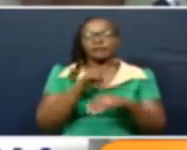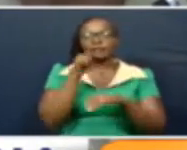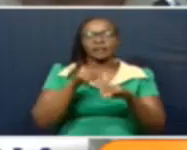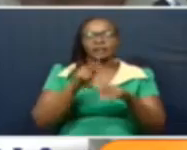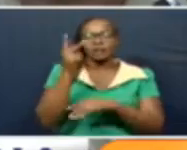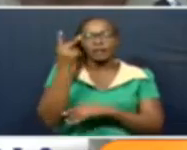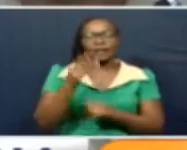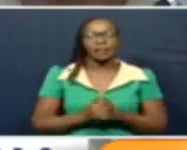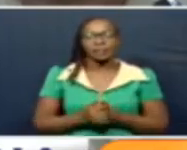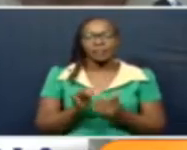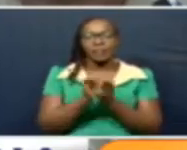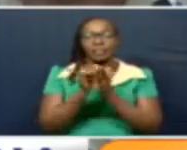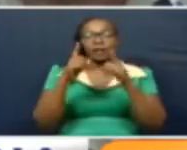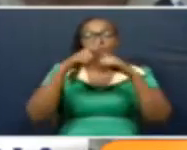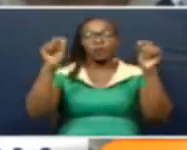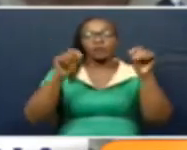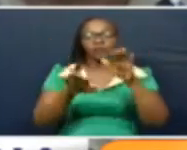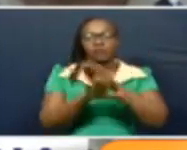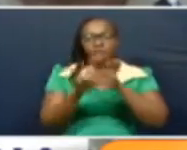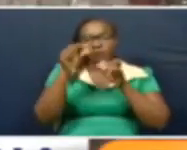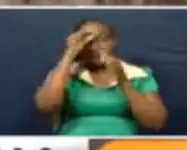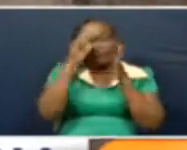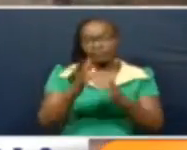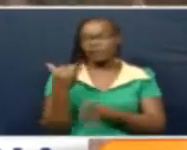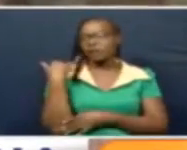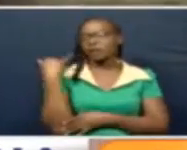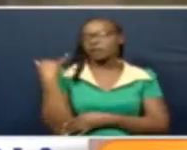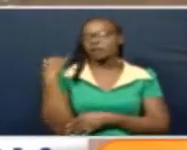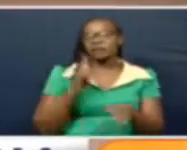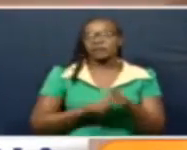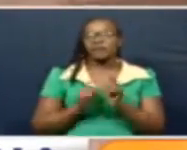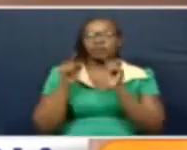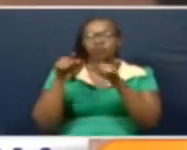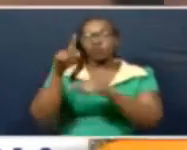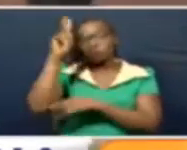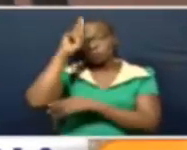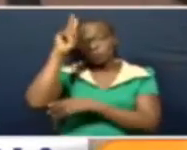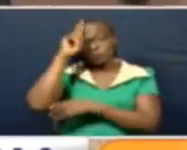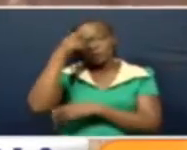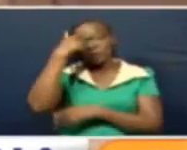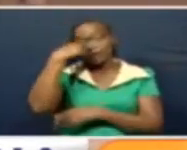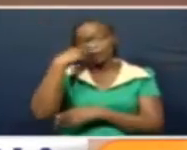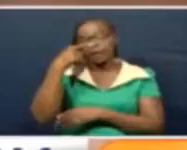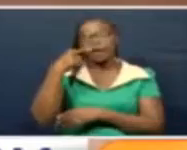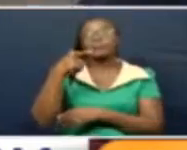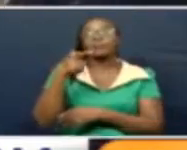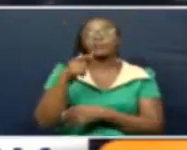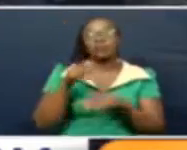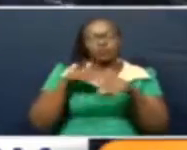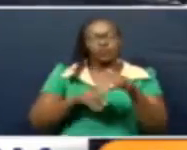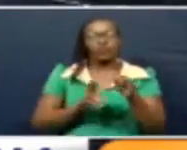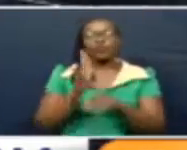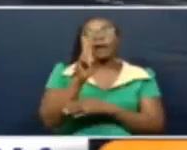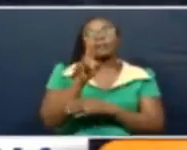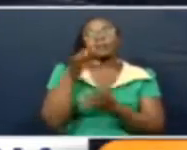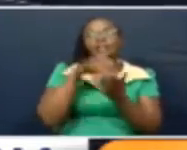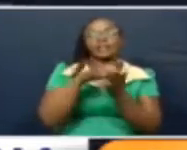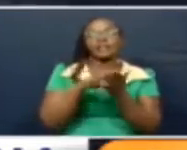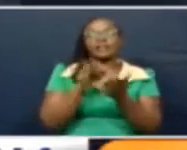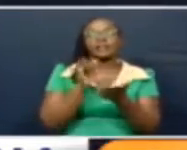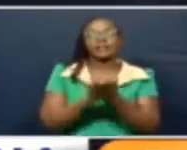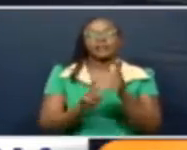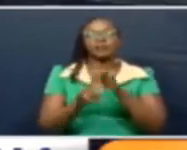Ni matamshi ya naibu wa gavana Peter Ndambiri hapo jana alipofika katika kituo cha polisi cha Thika kufuatilia taarifa kuhusu kisa kilichotokea